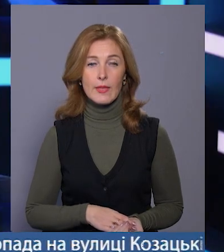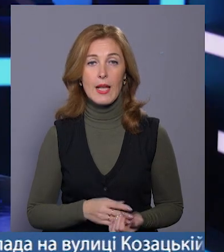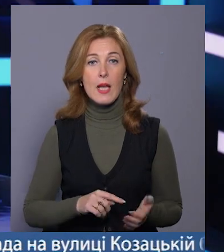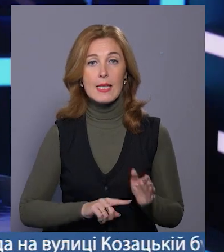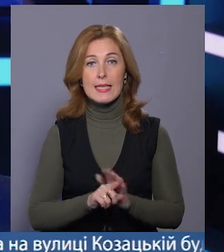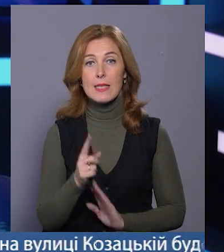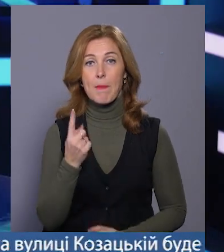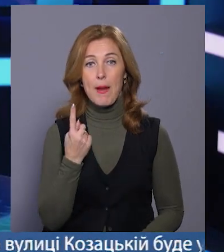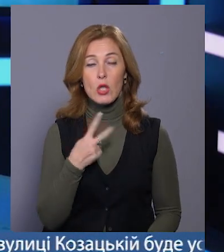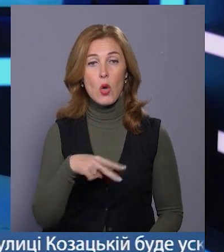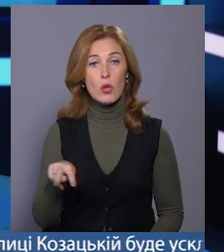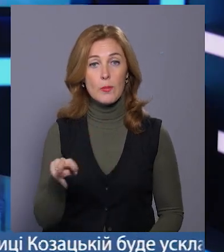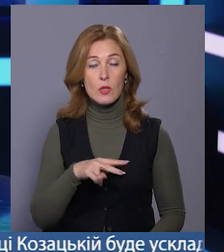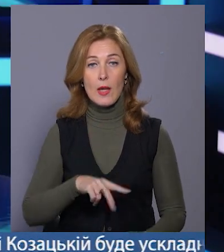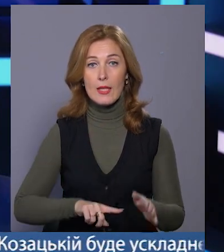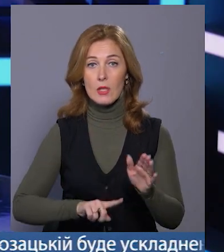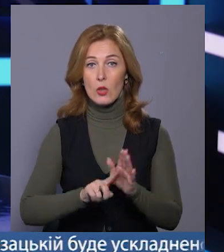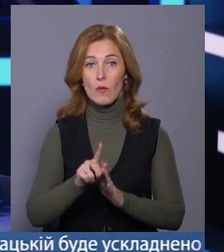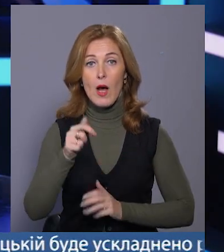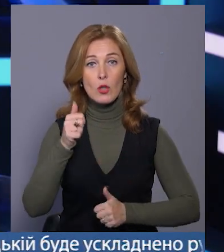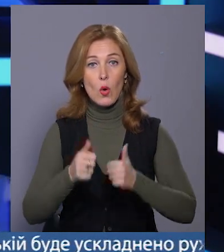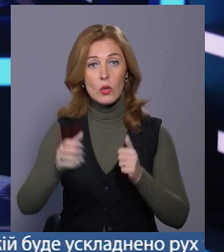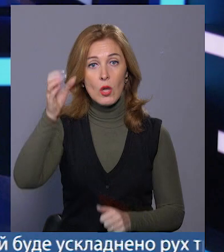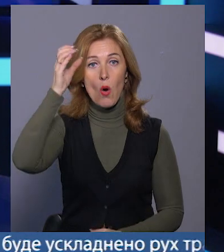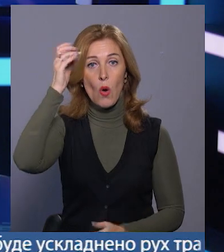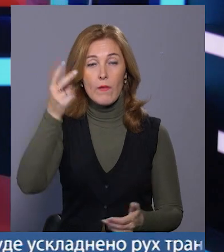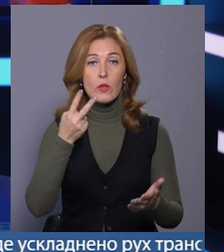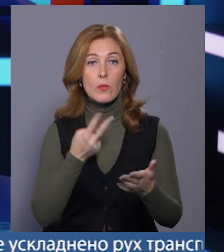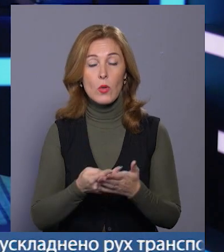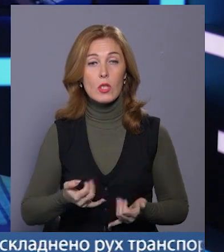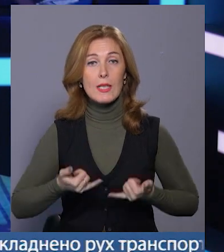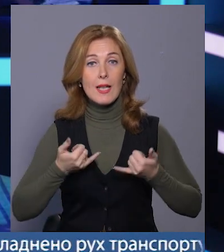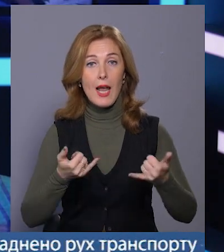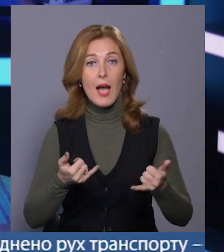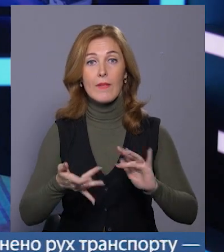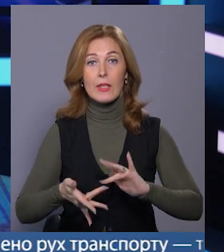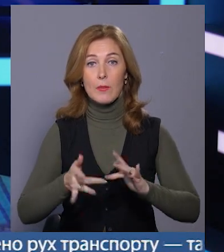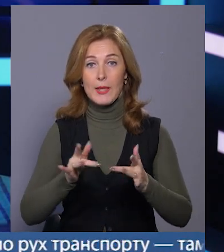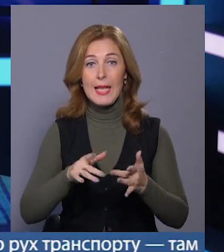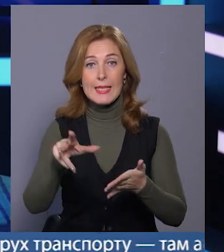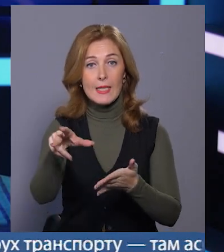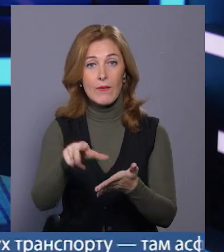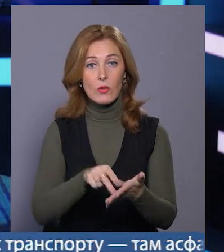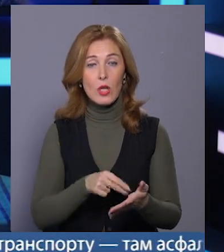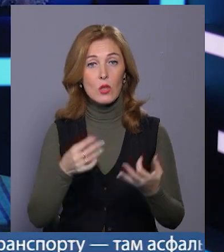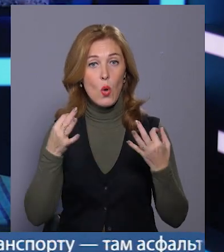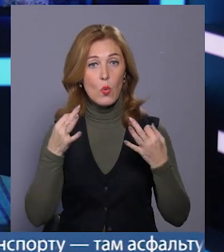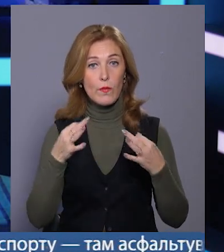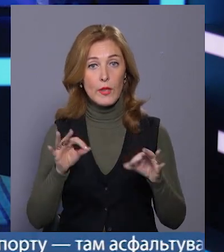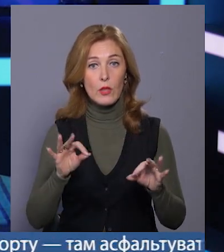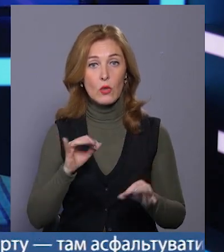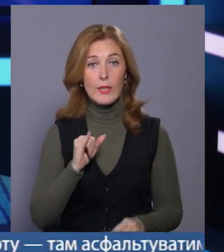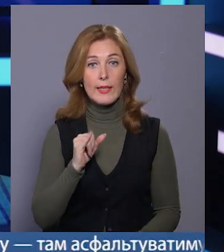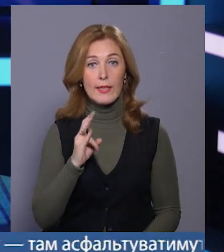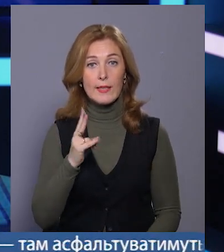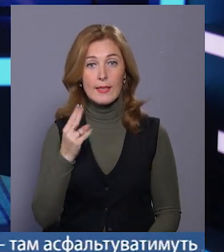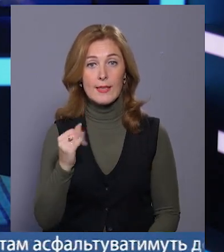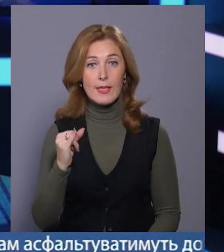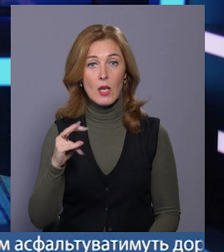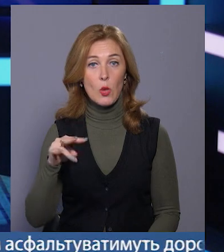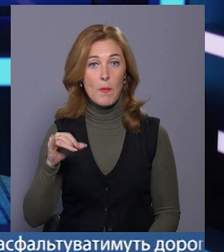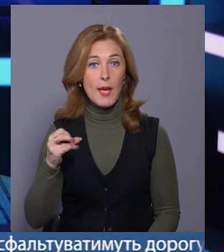1 листопада стартував конкурс наукових зображень для Вікіпедії. Завантажувати у вільну енциклопедію запрошують світлини,